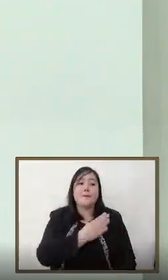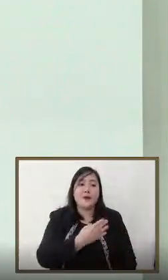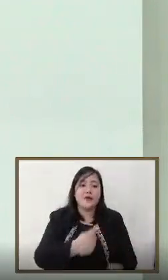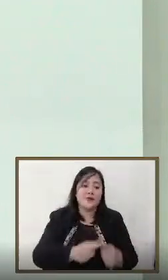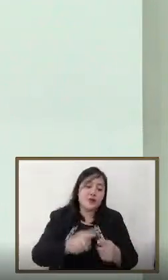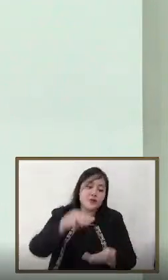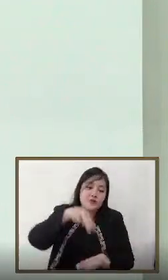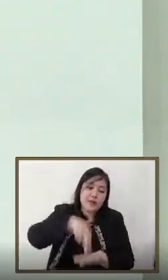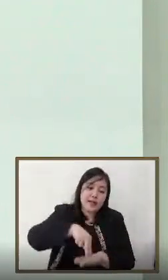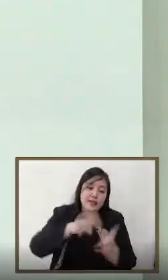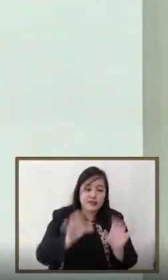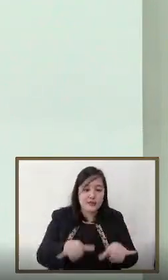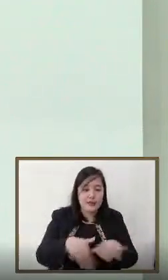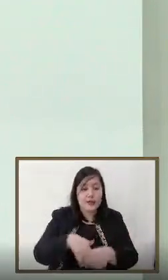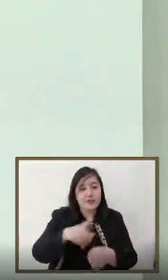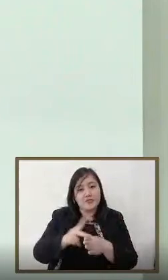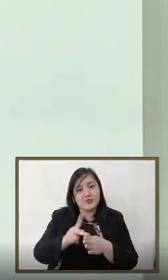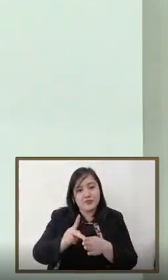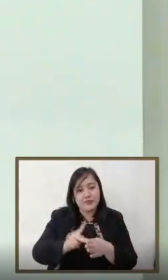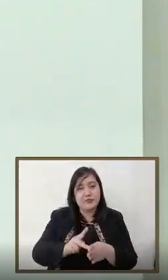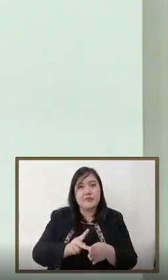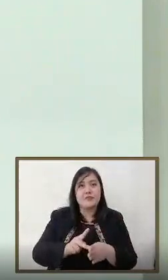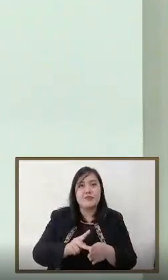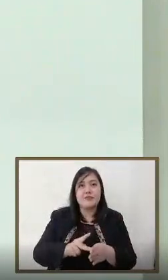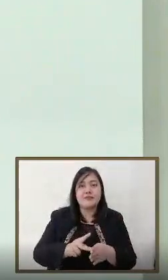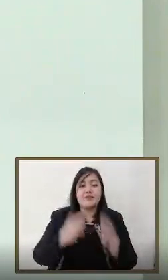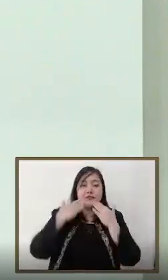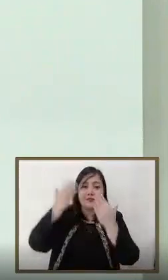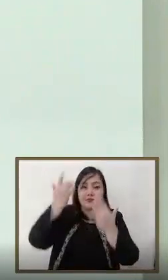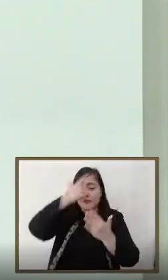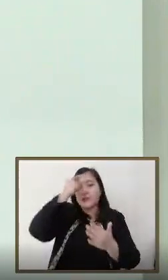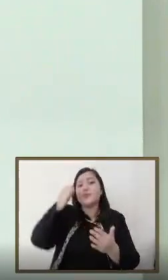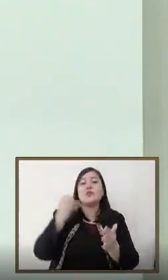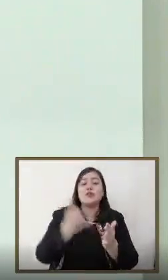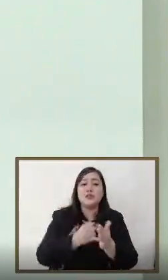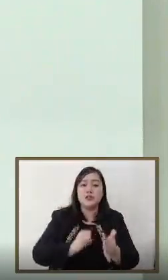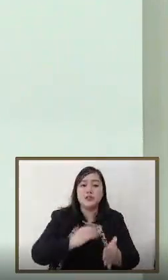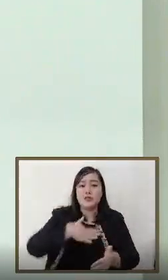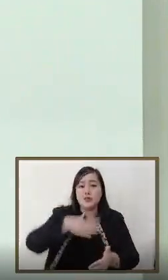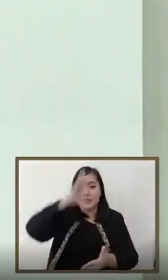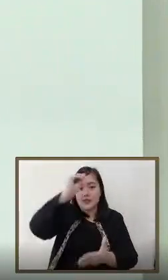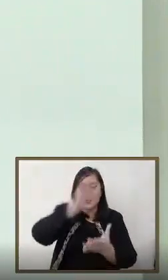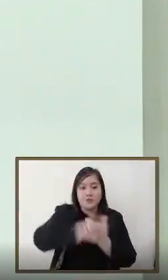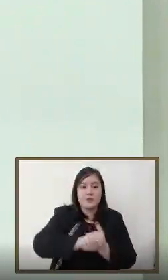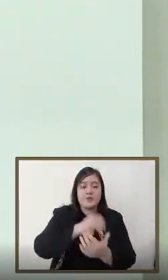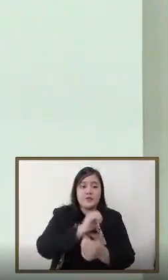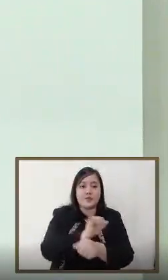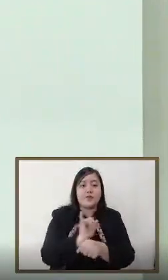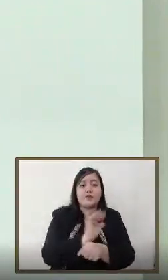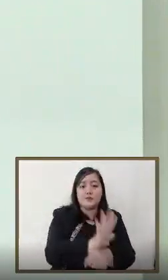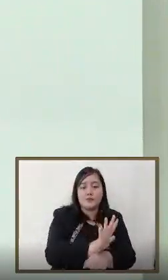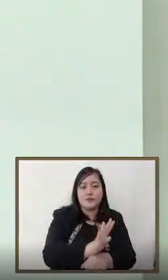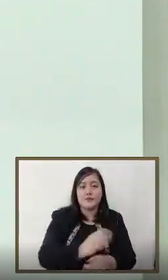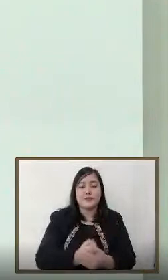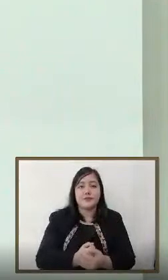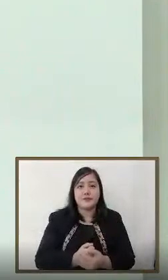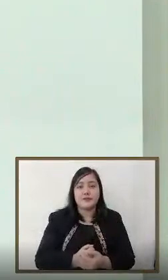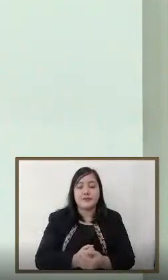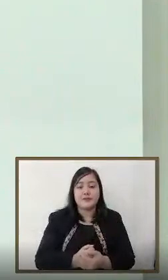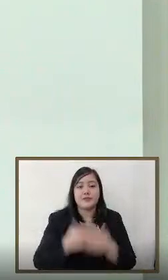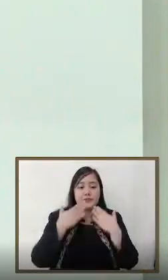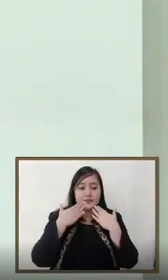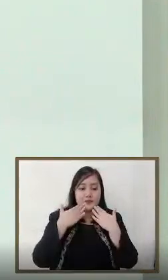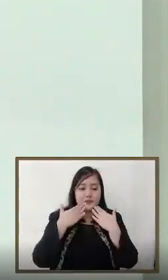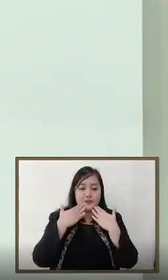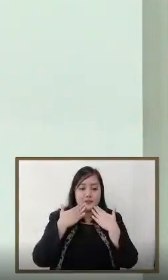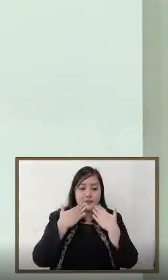prinsipyo, ay pinagpapasalamat ko sa Panginoon kasi influence niya po yun. Ayan, so nagpapasalamat ako sa kanyang pagmamahal, sa